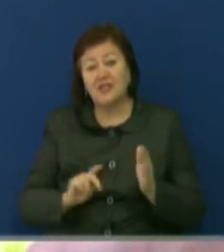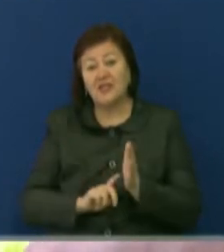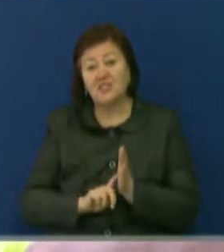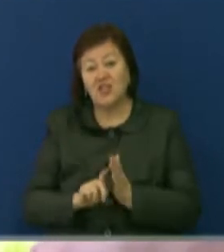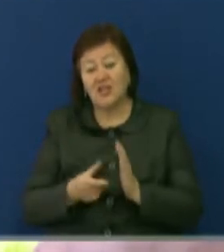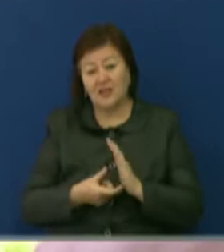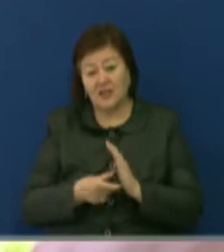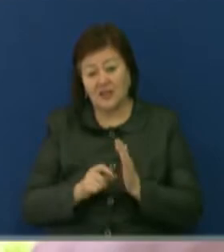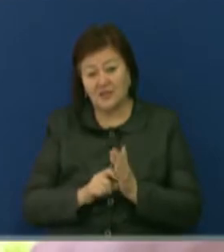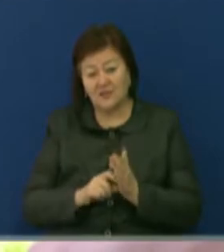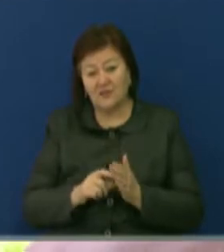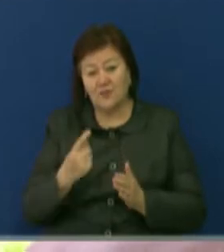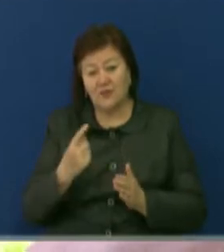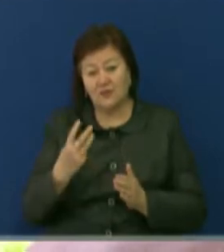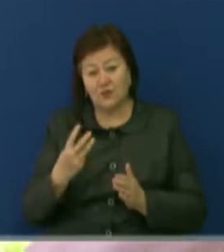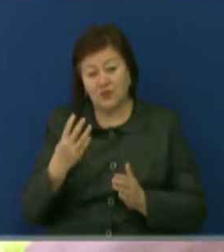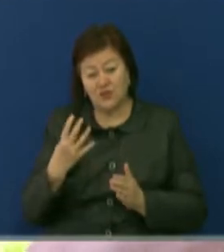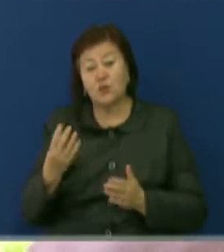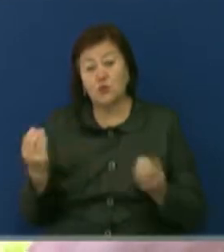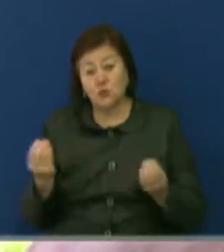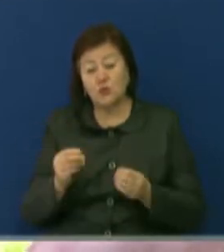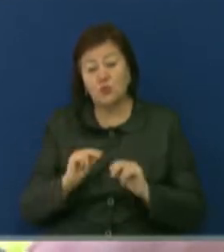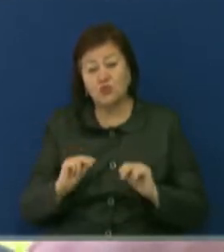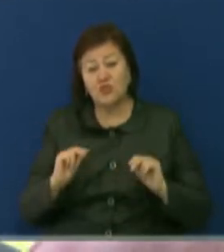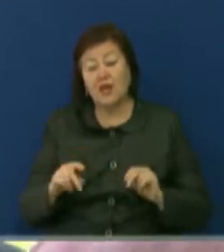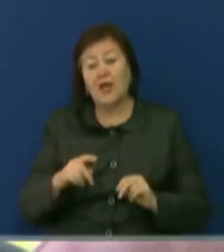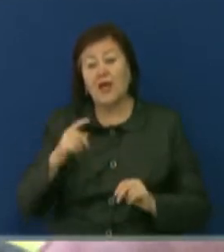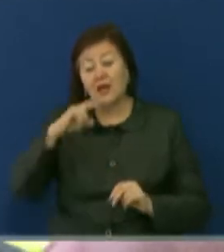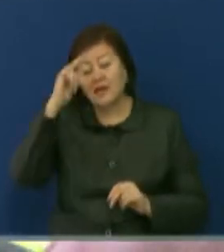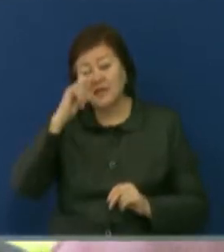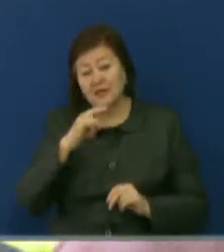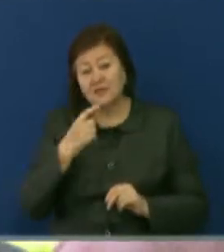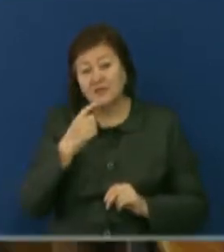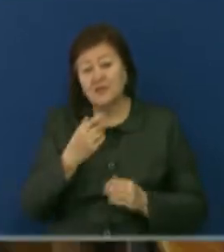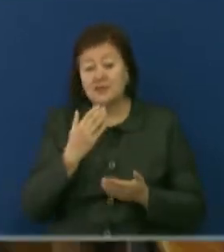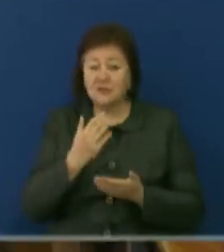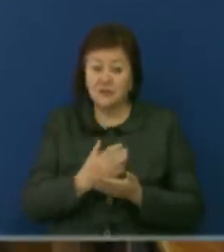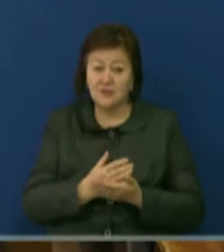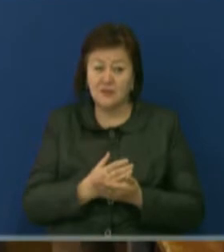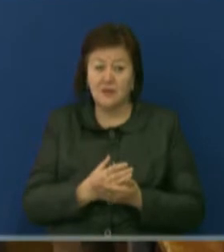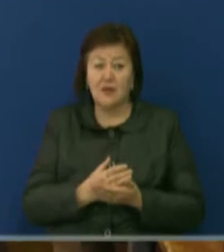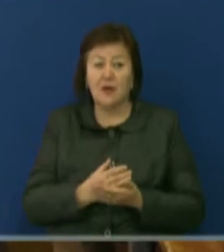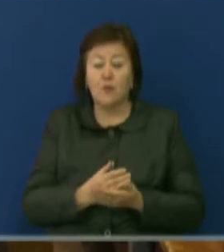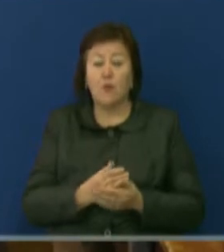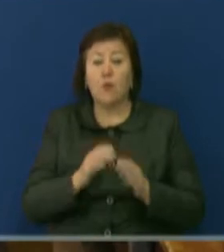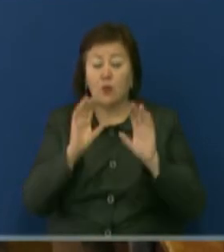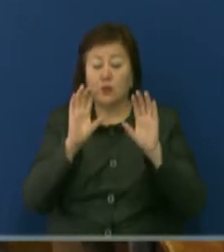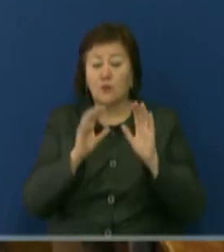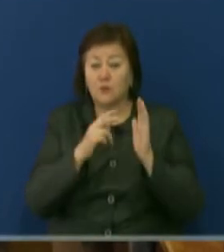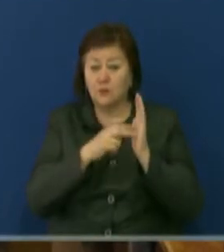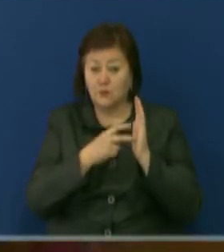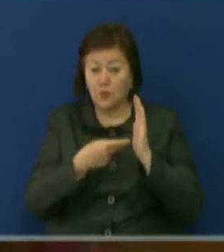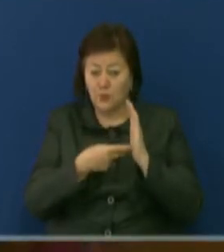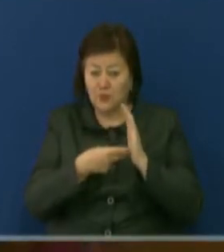ағылшын тілінен беретін сабақты мұғалімдер де балдармен лайықты жұмыс жасап жатыр. Карантин басталғалы парталарын сағынып